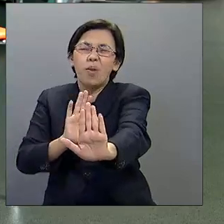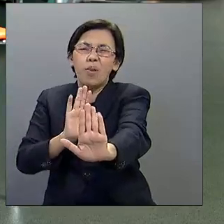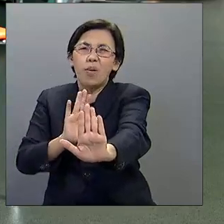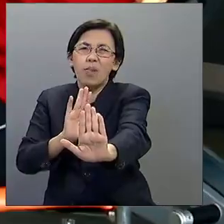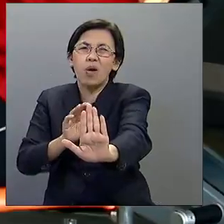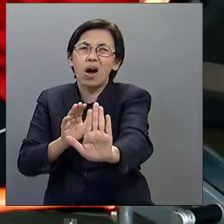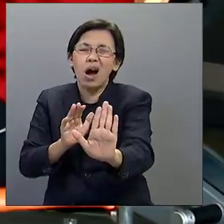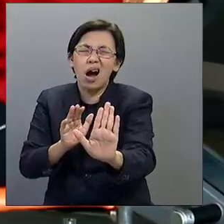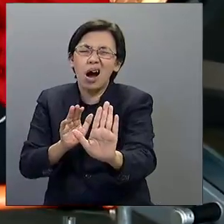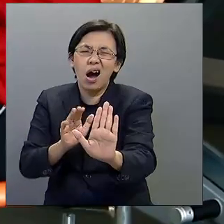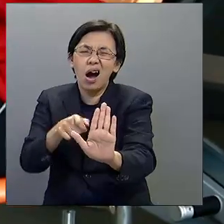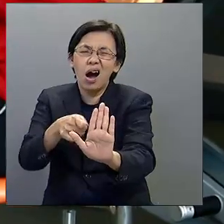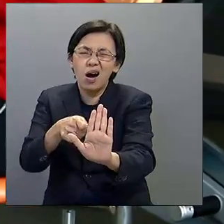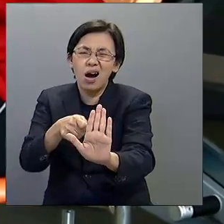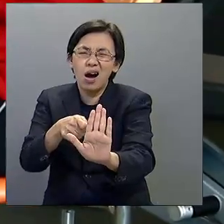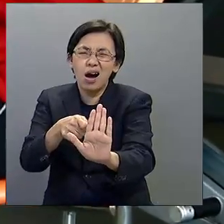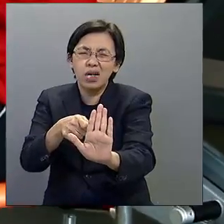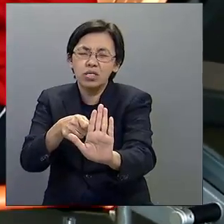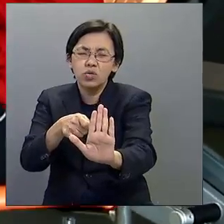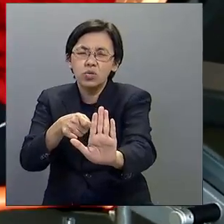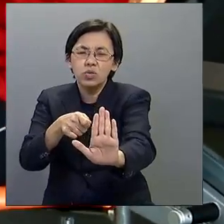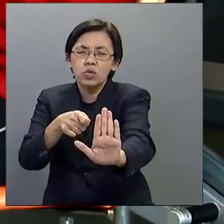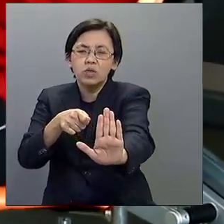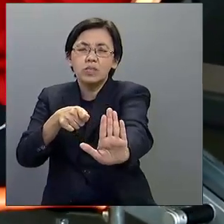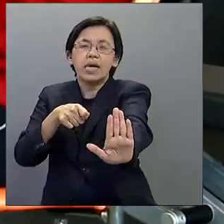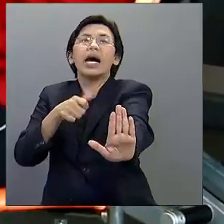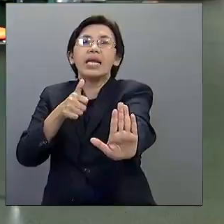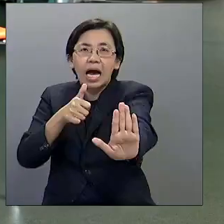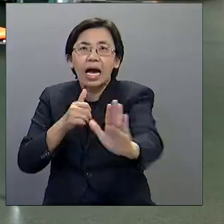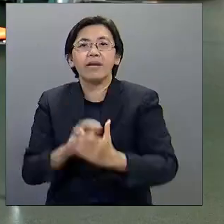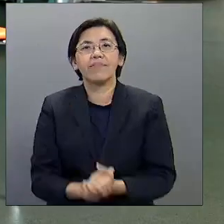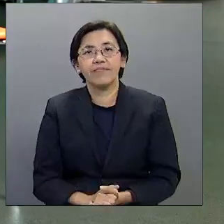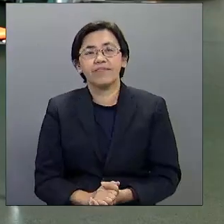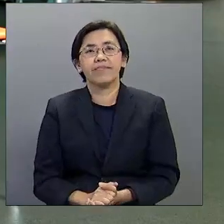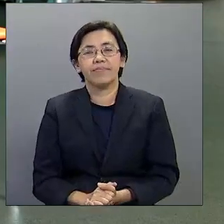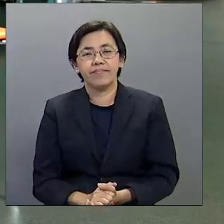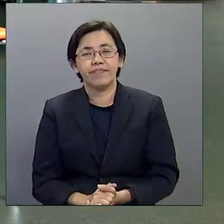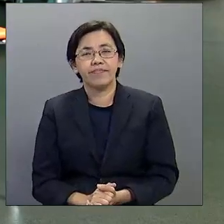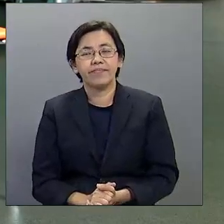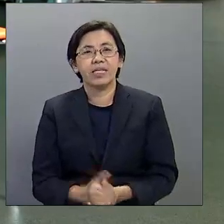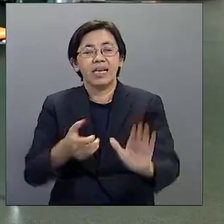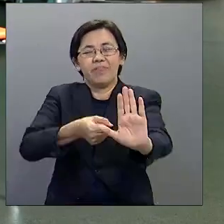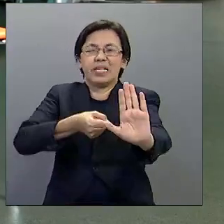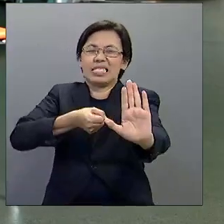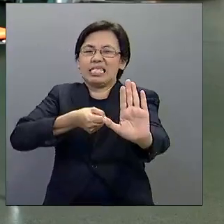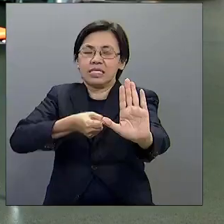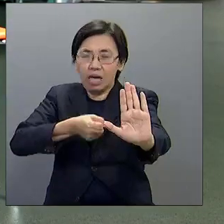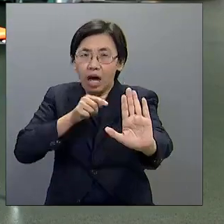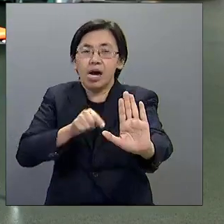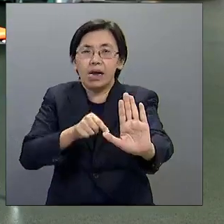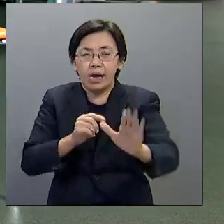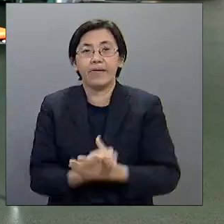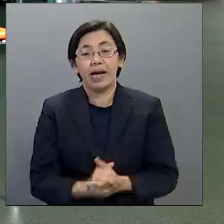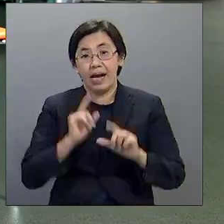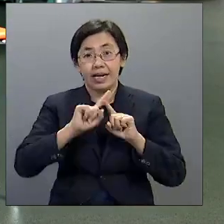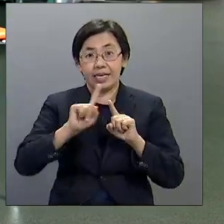จจะอยู่แบบดรอปลงมานิดนึง ใช่เราประมาณนี้ใช่ไหมคะ ใช่เท่าที่ได้แล้วเดี๋ยวเขาจะค่อยๆได้เยอะขึ้นเองนะคะอันนี้เป็นท่ายืดน่องท่า